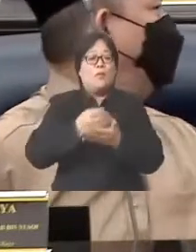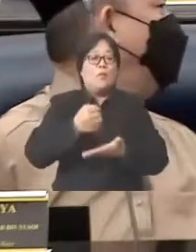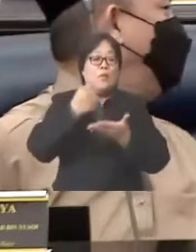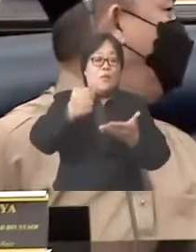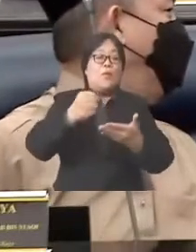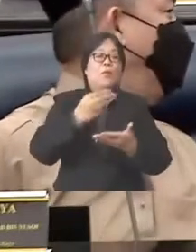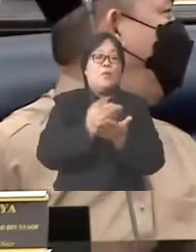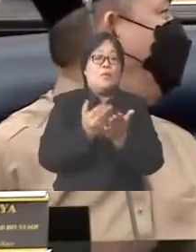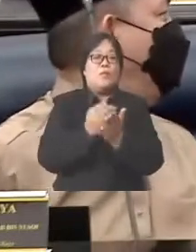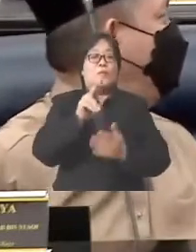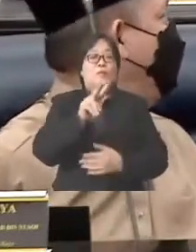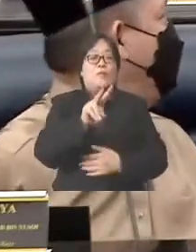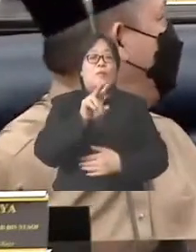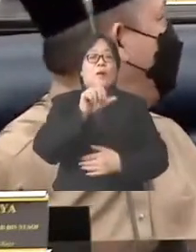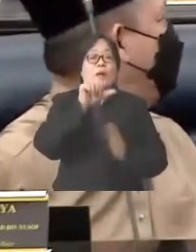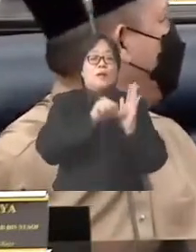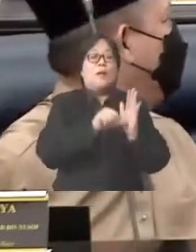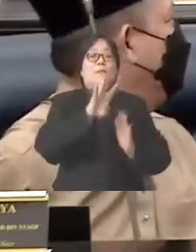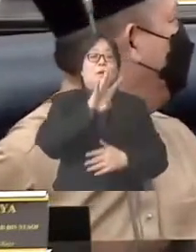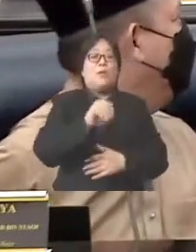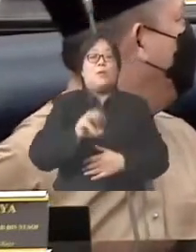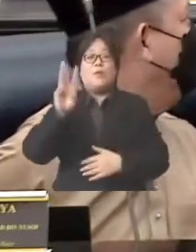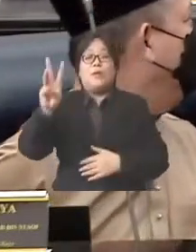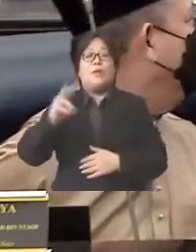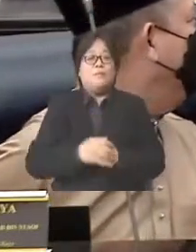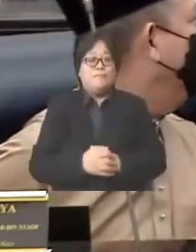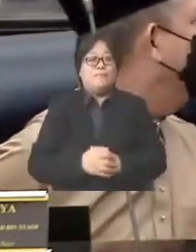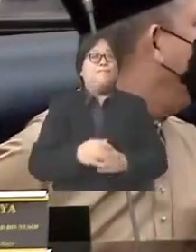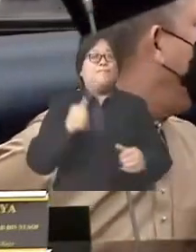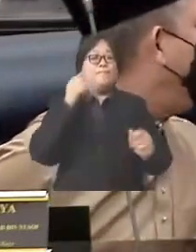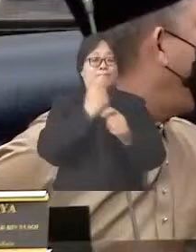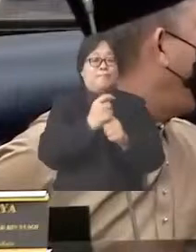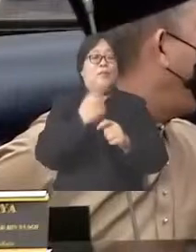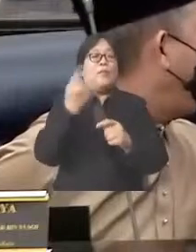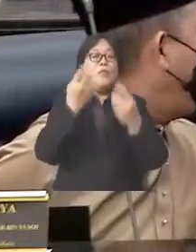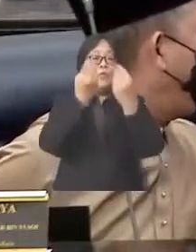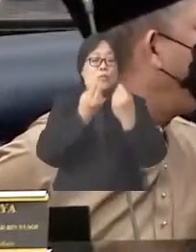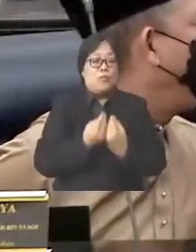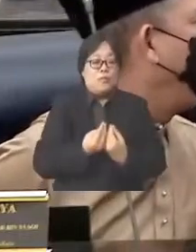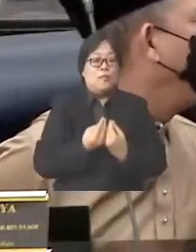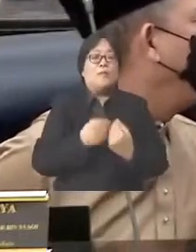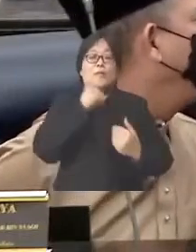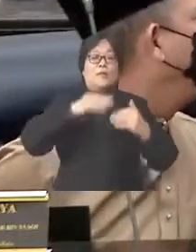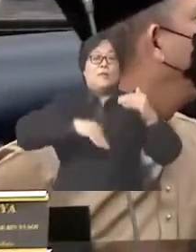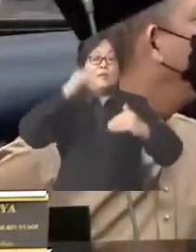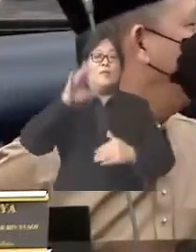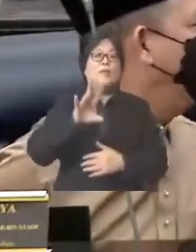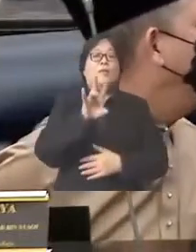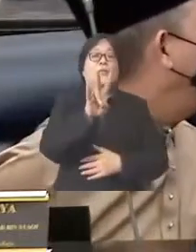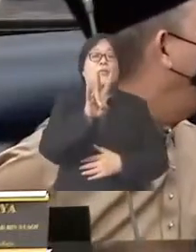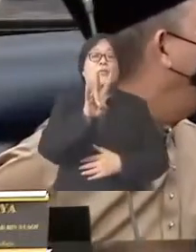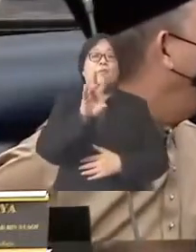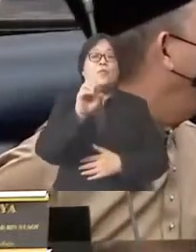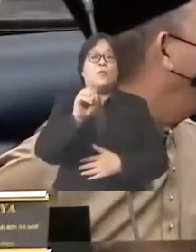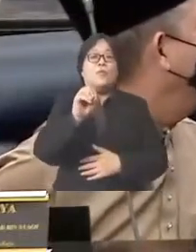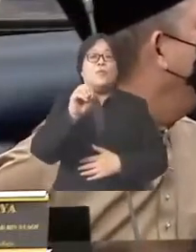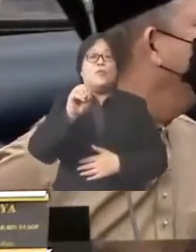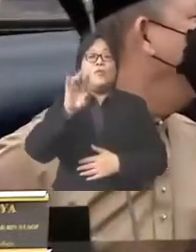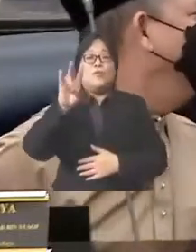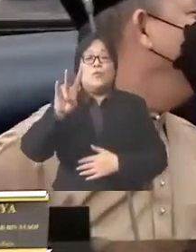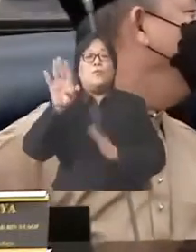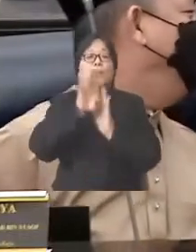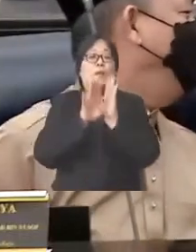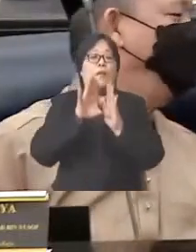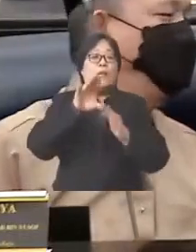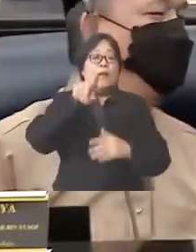pembangunan 1966 atau anak tampak kosong enam membuat ketetapan yaitu suatu jumlah uang sebanyak tidak lebih dari 77